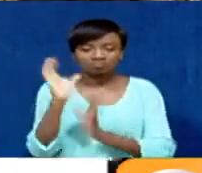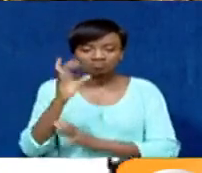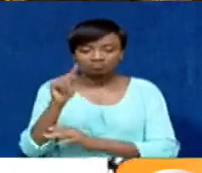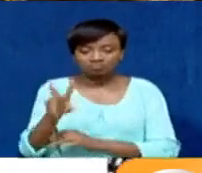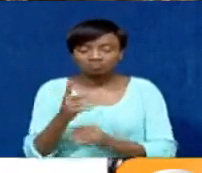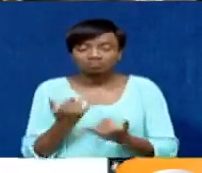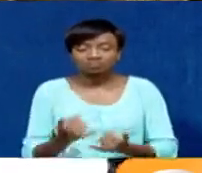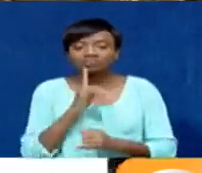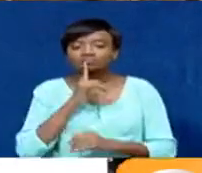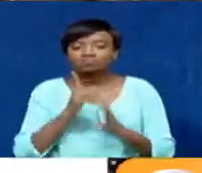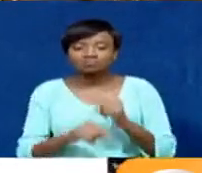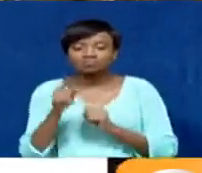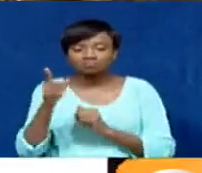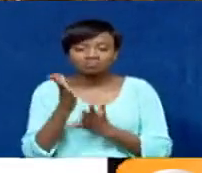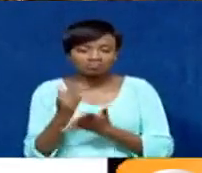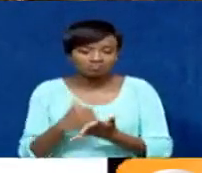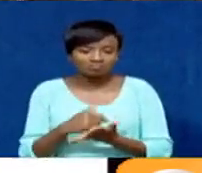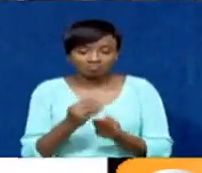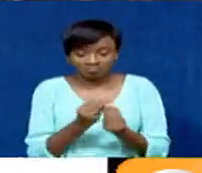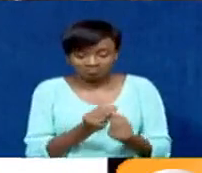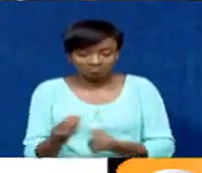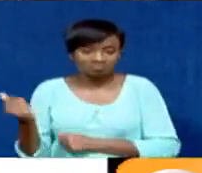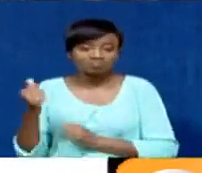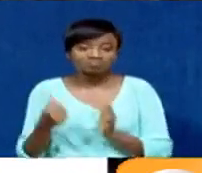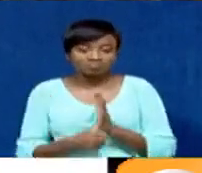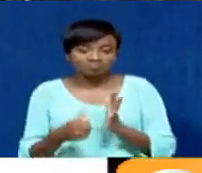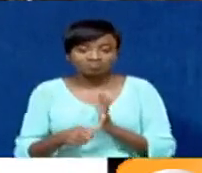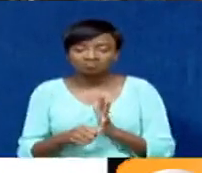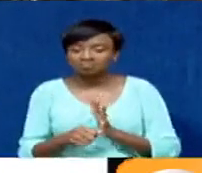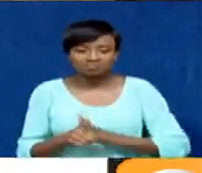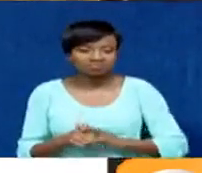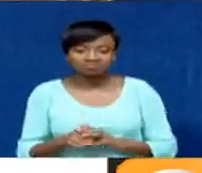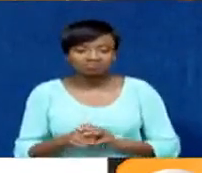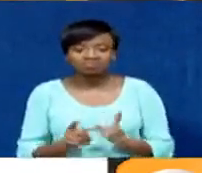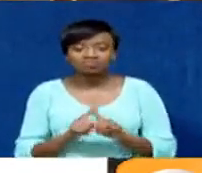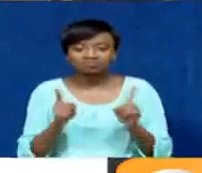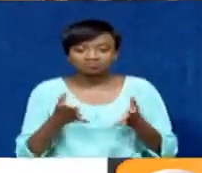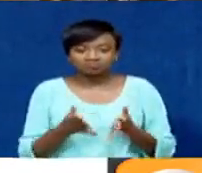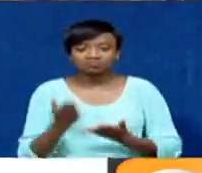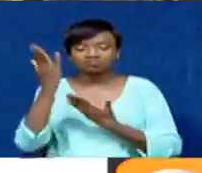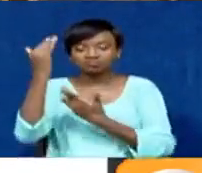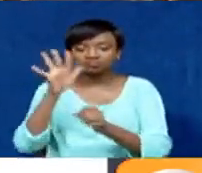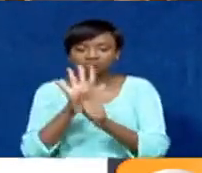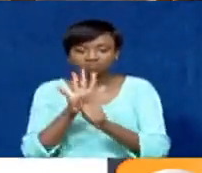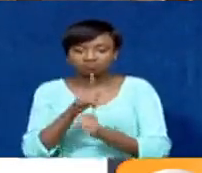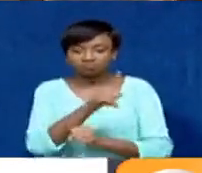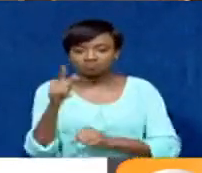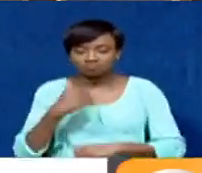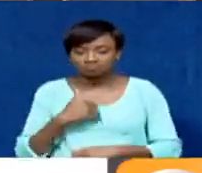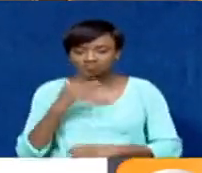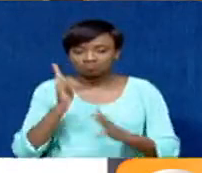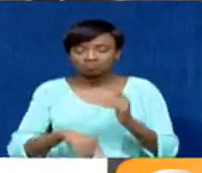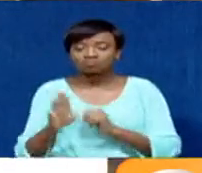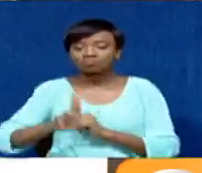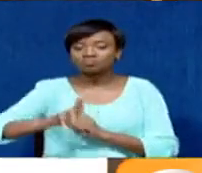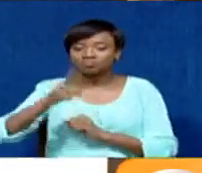kuwa hazina hiyo sio suluhu kwa bei za kuyumbayumba za mafuta. Kwa sasa ni matumaini ya wengi kuwa hatua